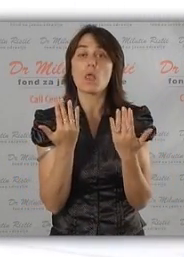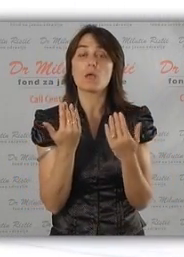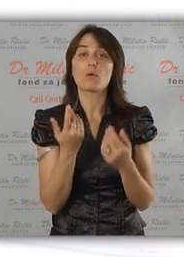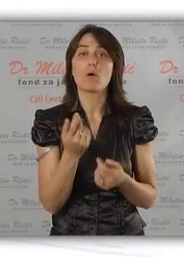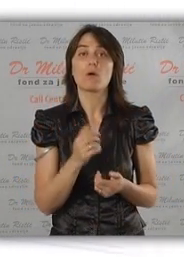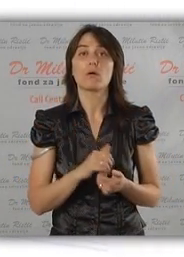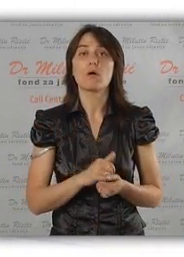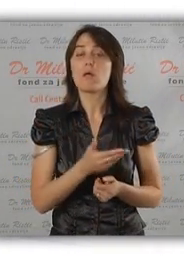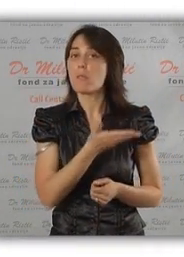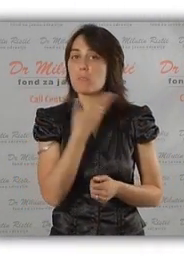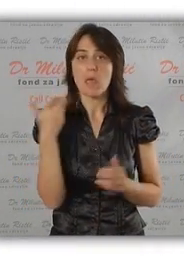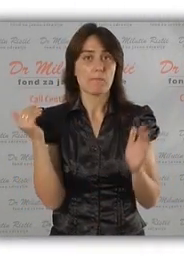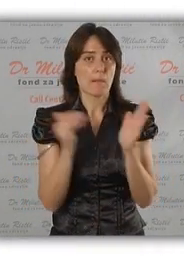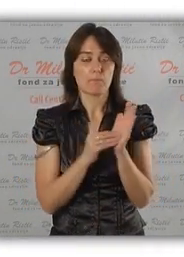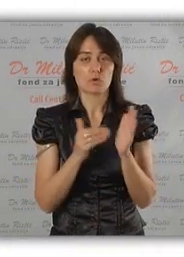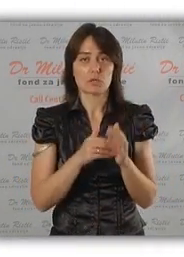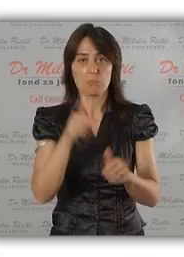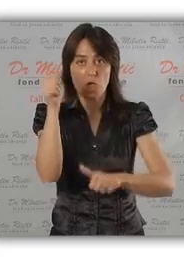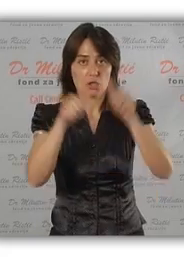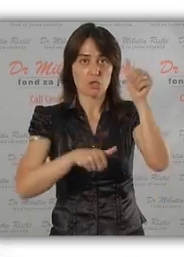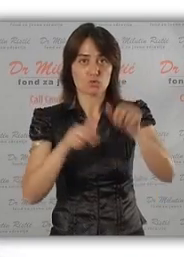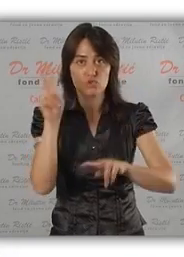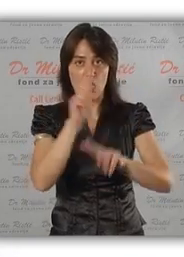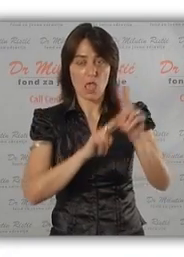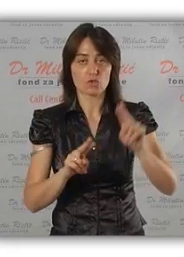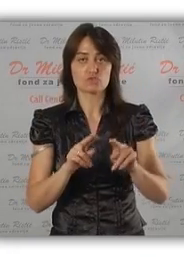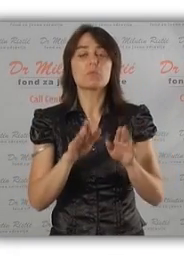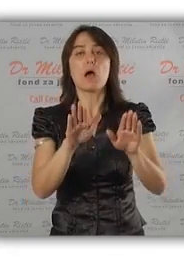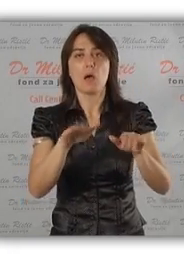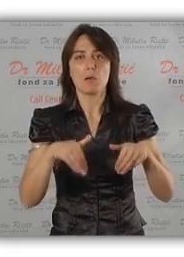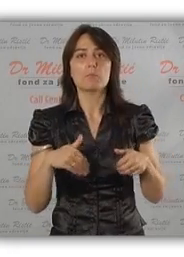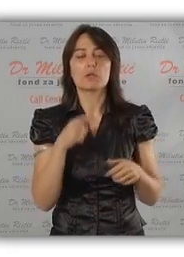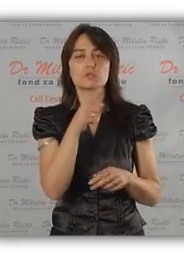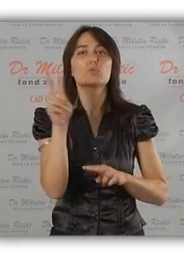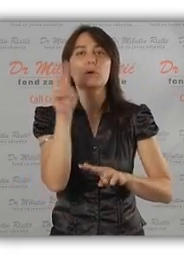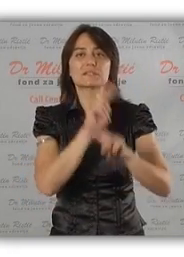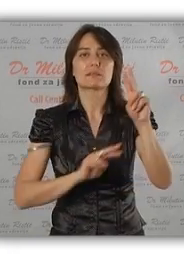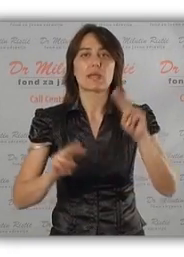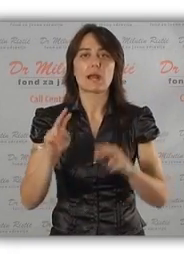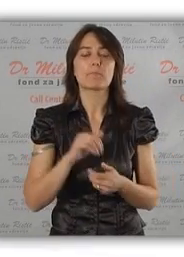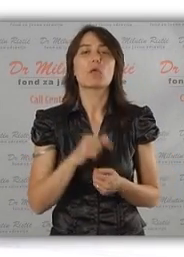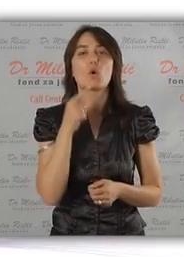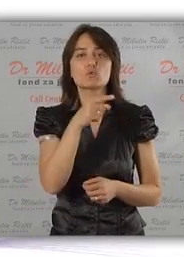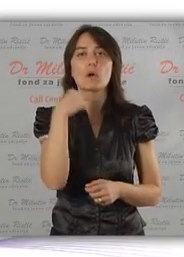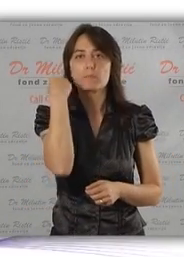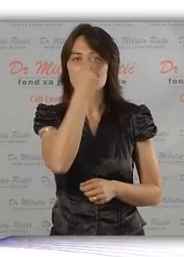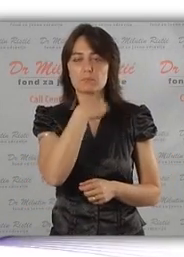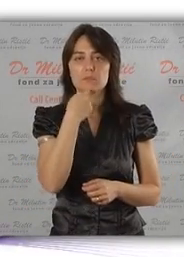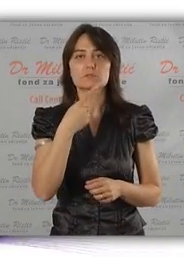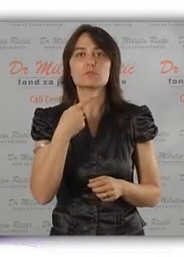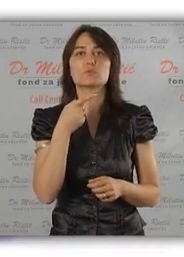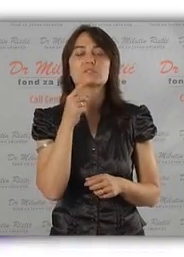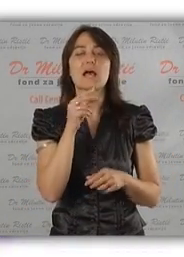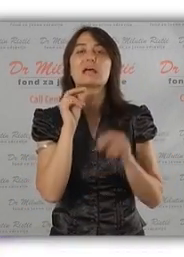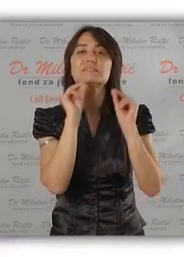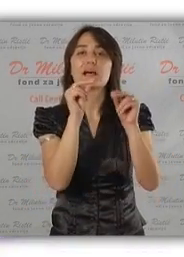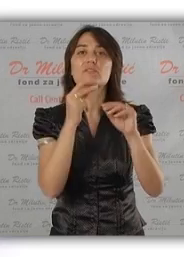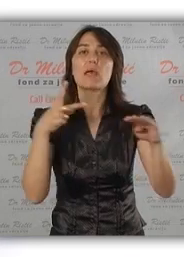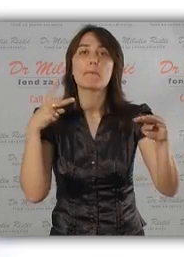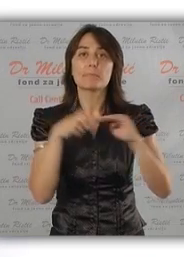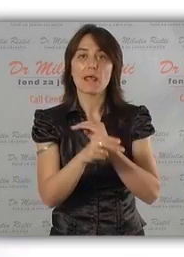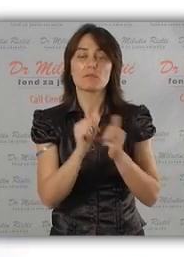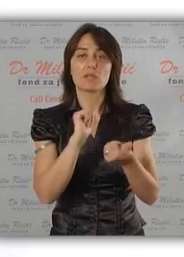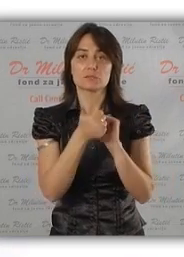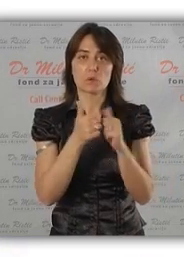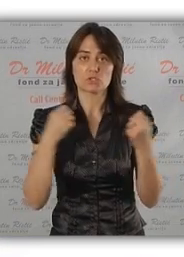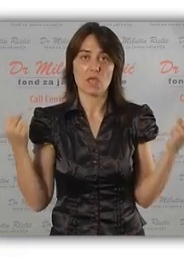koje će vrste terapije da ide. Ukoliko nema potrebe za hiruškim lečenjem, pristupa se konzervativnoj terapiji. U tom